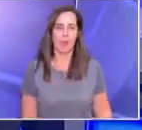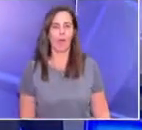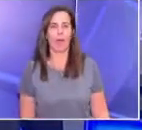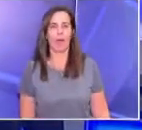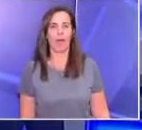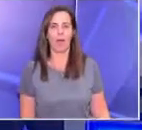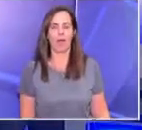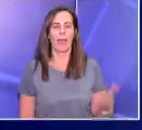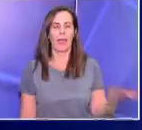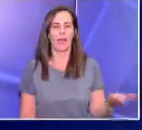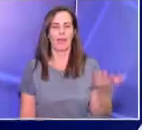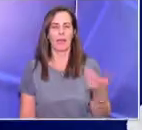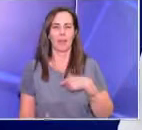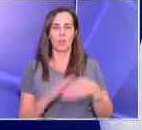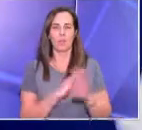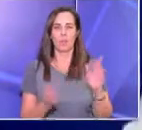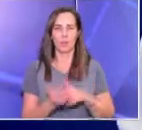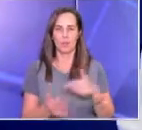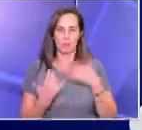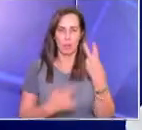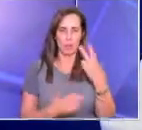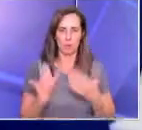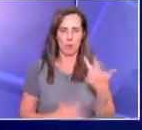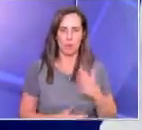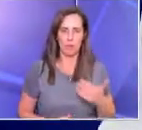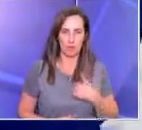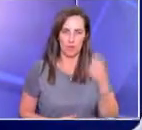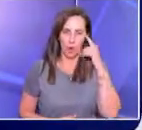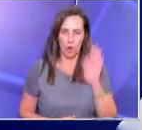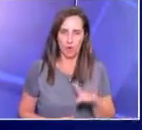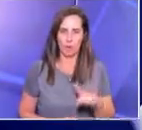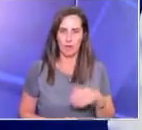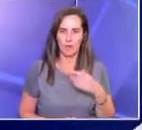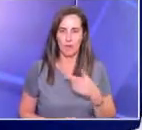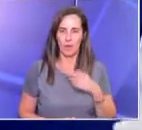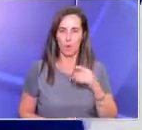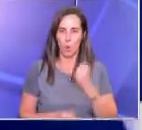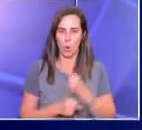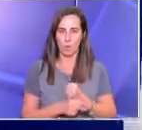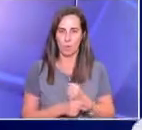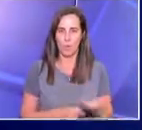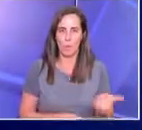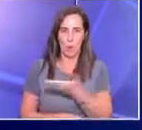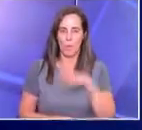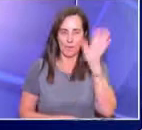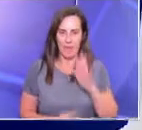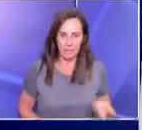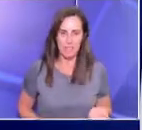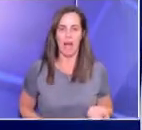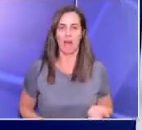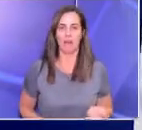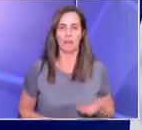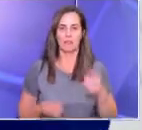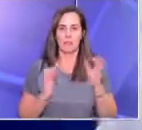מספר שתיים, אחד לא יכול להתכנס. אני לא נכנסת לזה, לא בגלל שאני מספר שתיים או מספר שלוש, כי אני חושבת שאחד, אנחנו לא מנהלים את זה כאן באולפנים פתוחים,